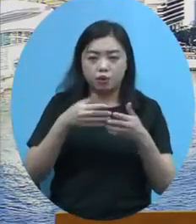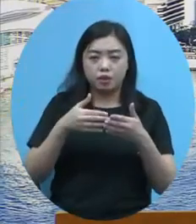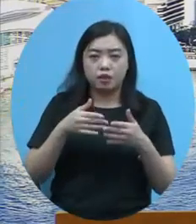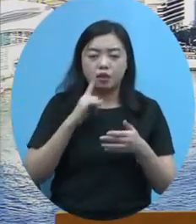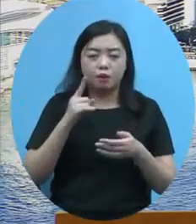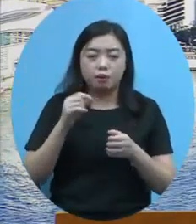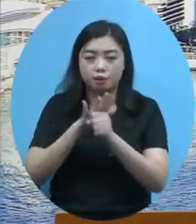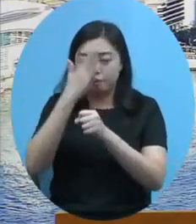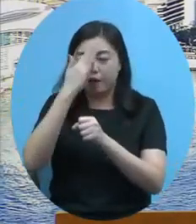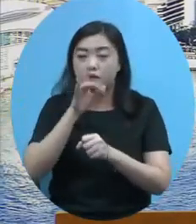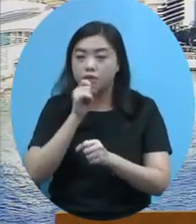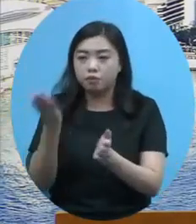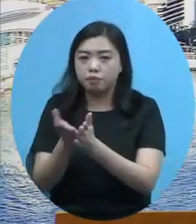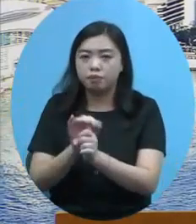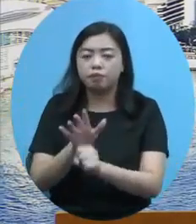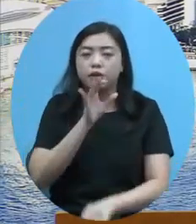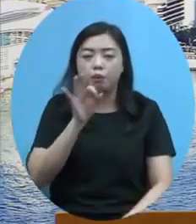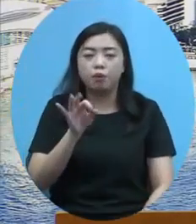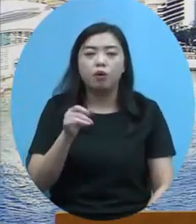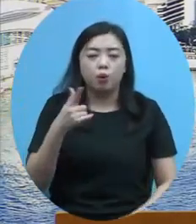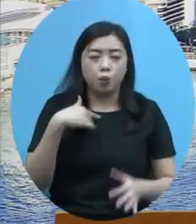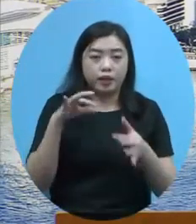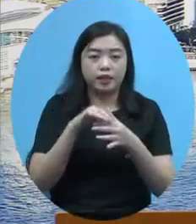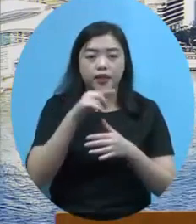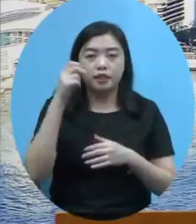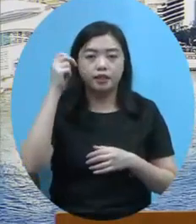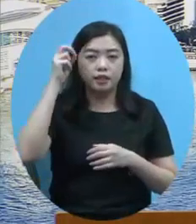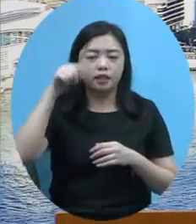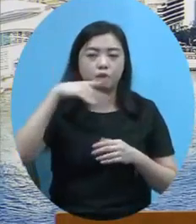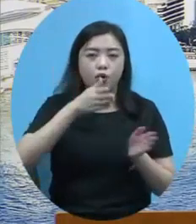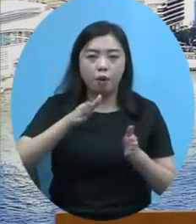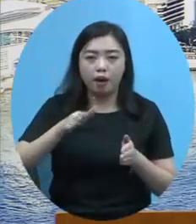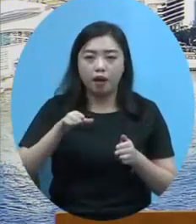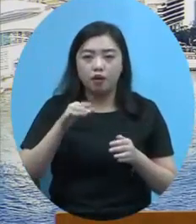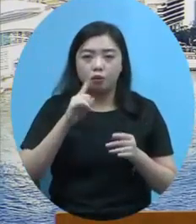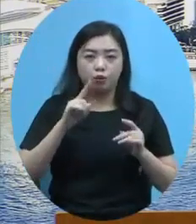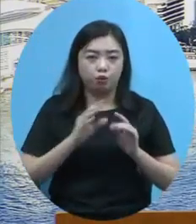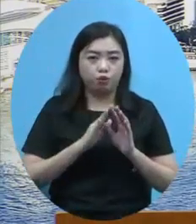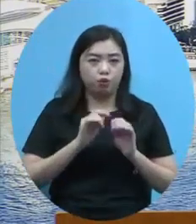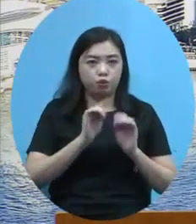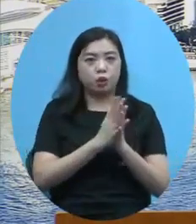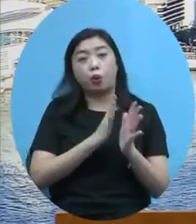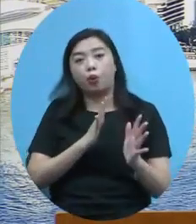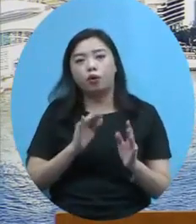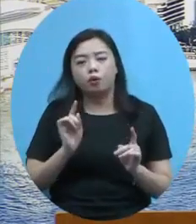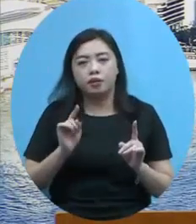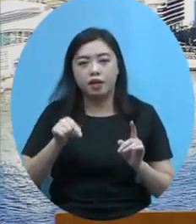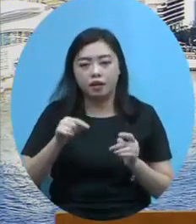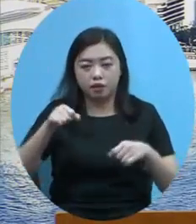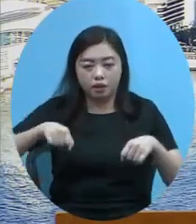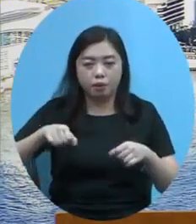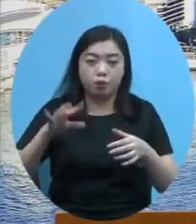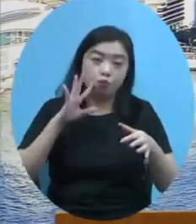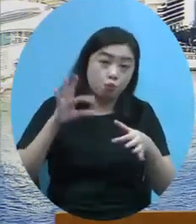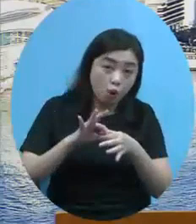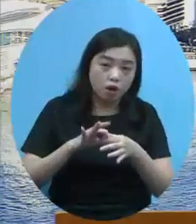冇確診啊？咁我哋都會建議咧，相關嘅公司咧安排其他即係同一 team 啊，或者喺呢個地盤嘅相關